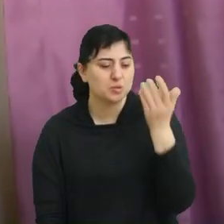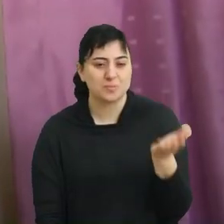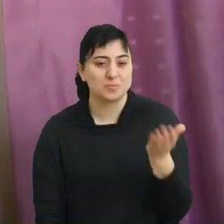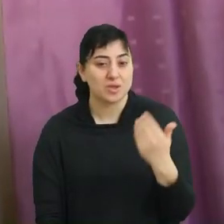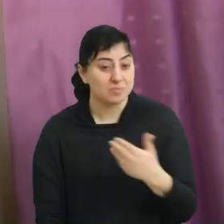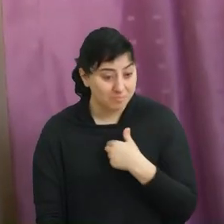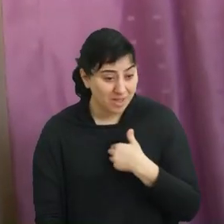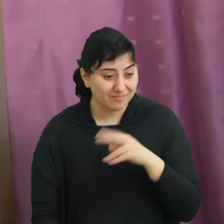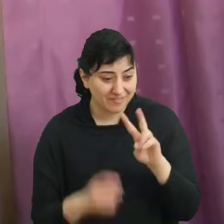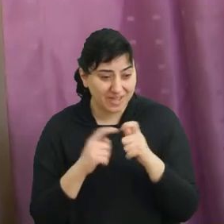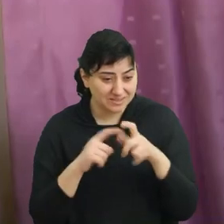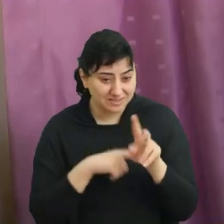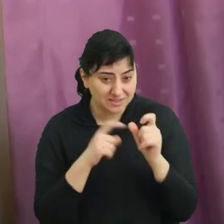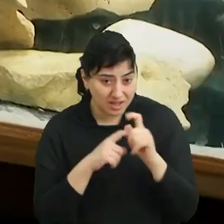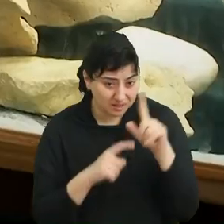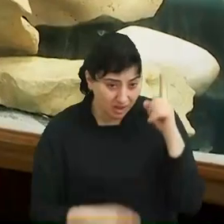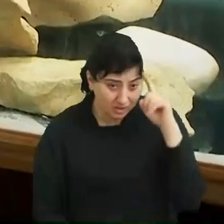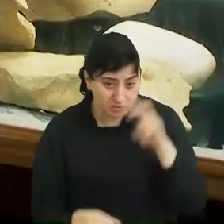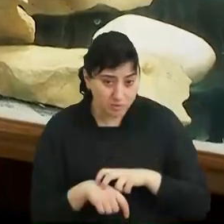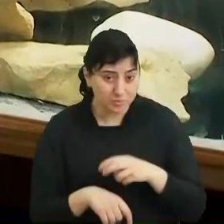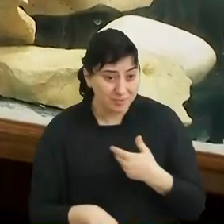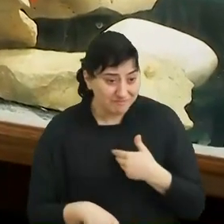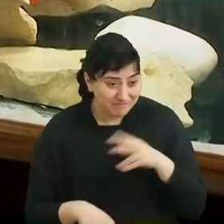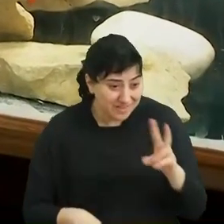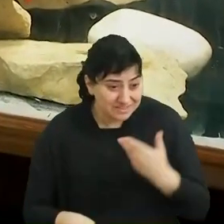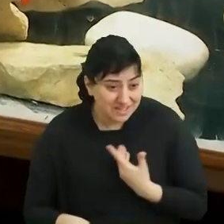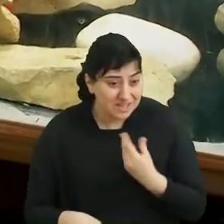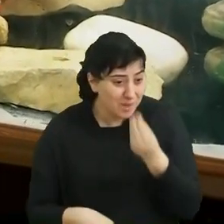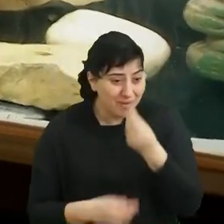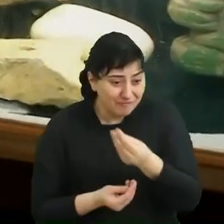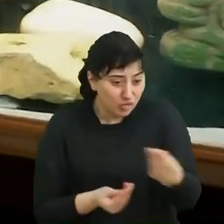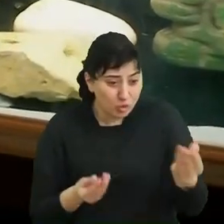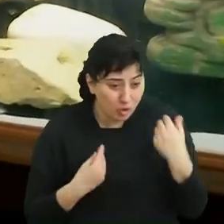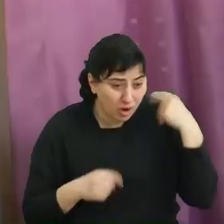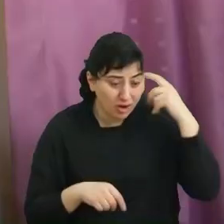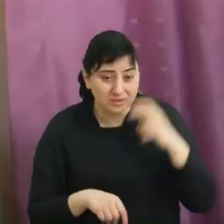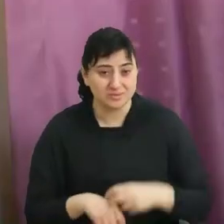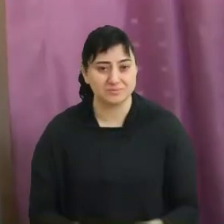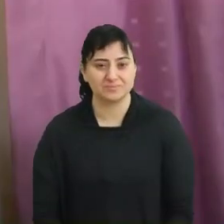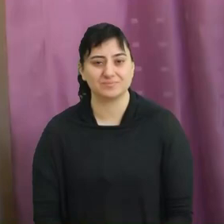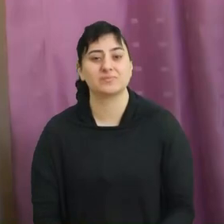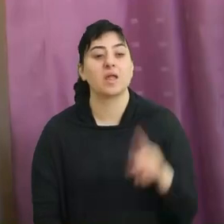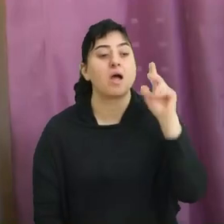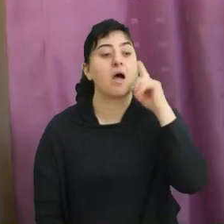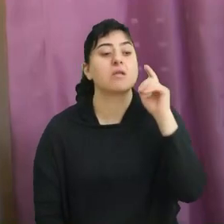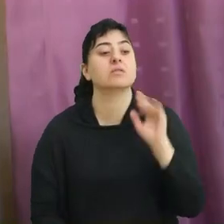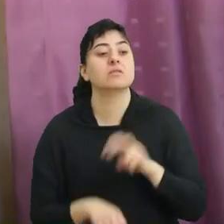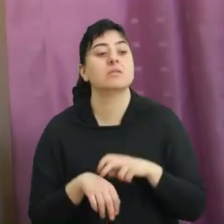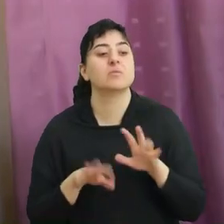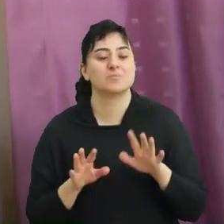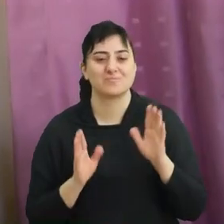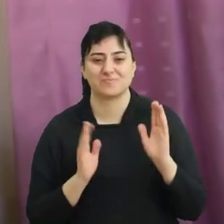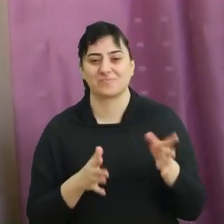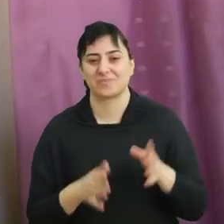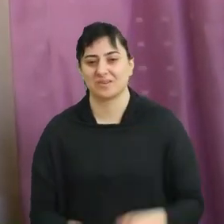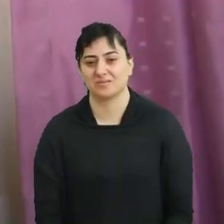Ya ben Veysel. Veysel yem verdiydim size geçen de. Hatırla. Bak kimle